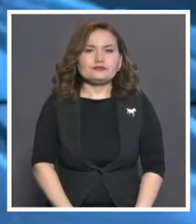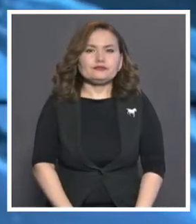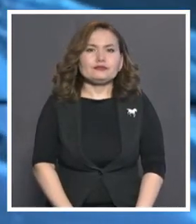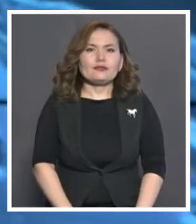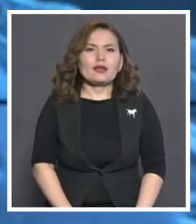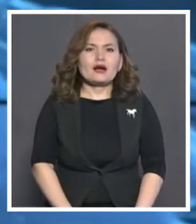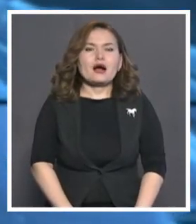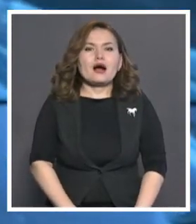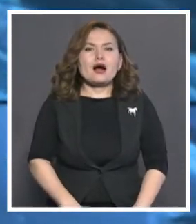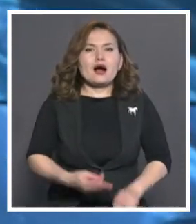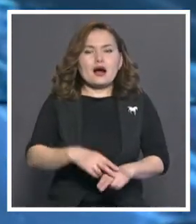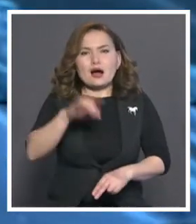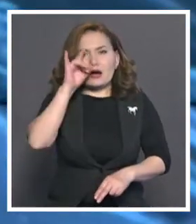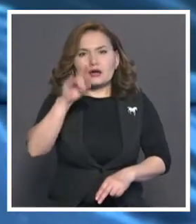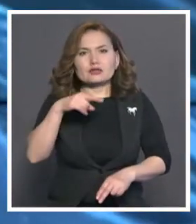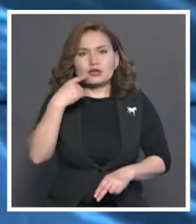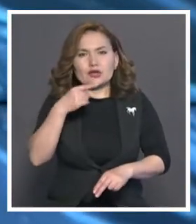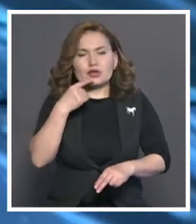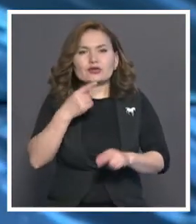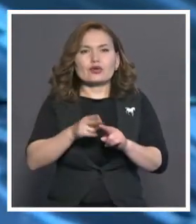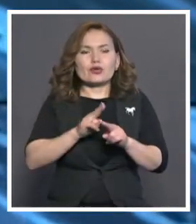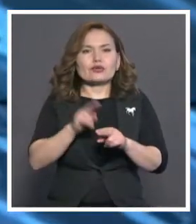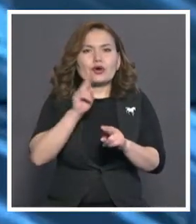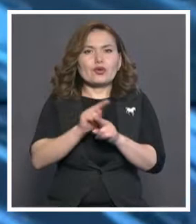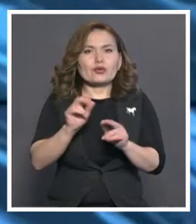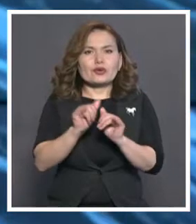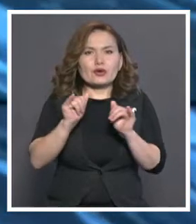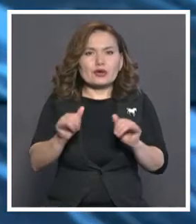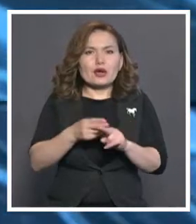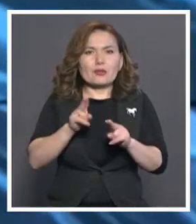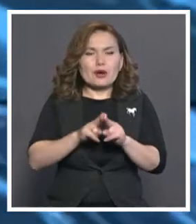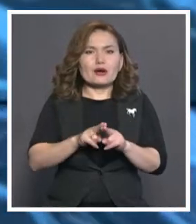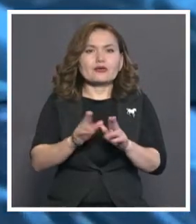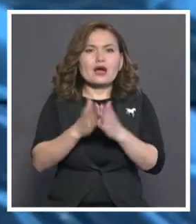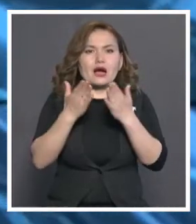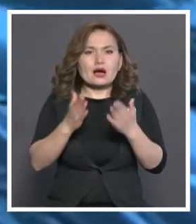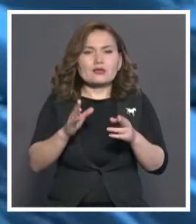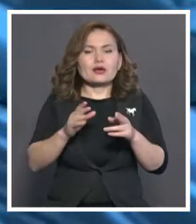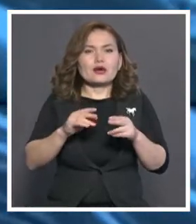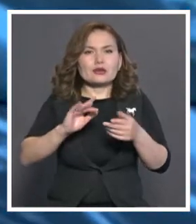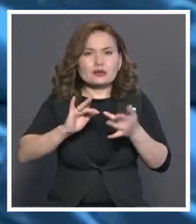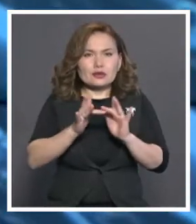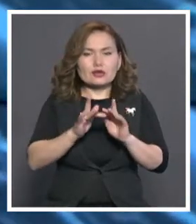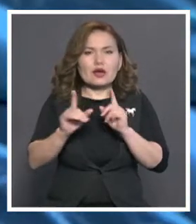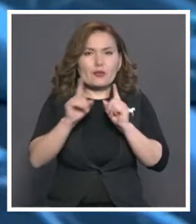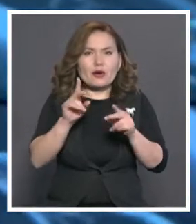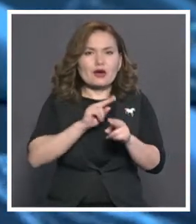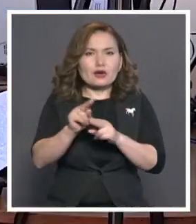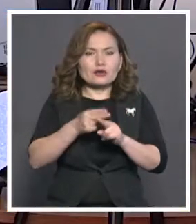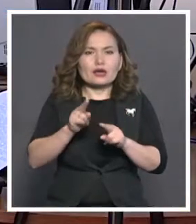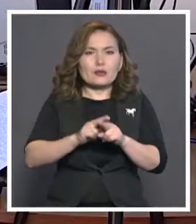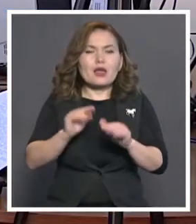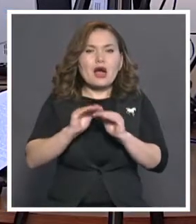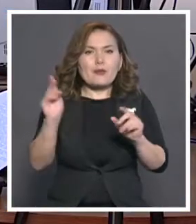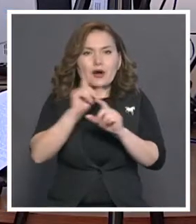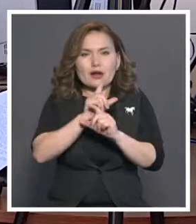Шаяхметов атындағы Тілғазына ұлттық ғылыми практикалық орталығы қазақ тілін үйретудің заманауи әдіснамасы тақырыбында онлайн-семинар ұйымдастырды. Шарада